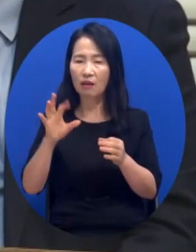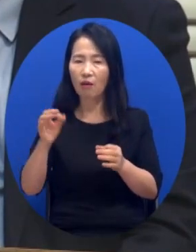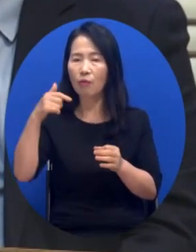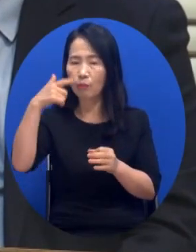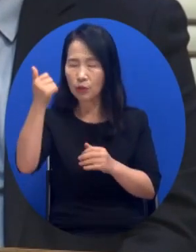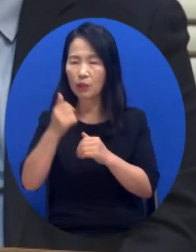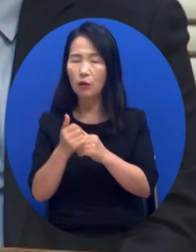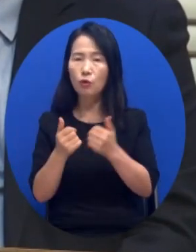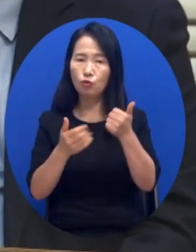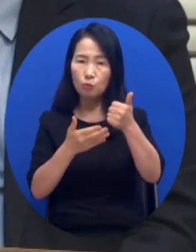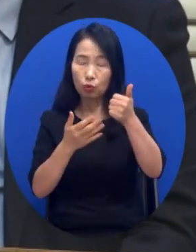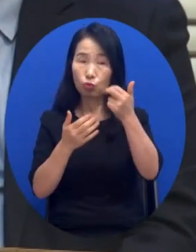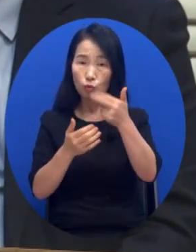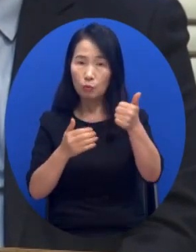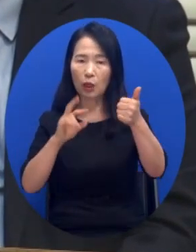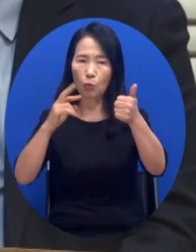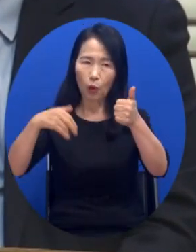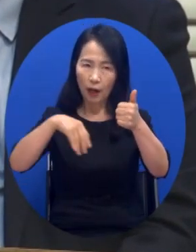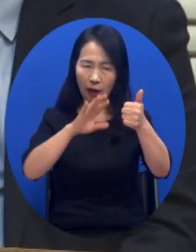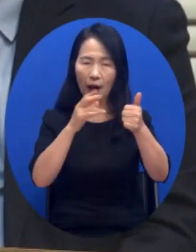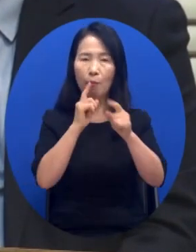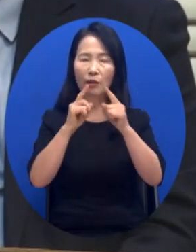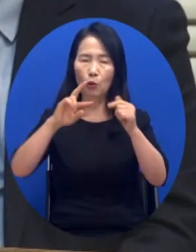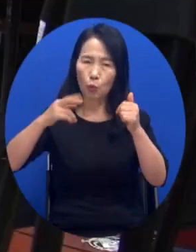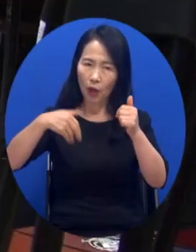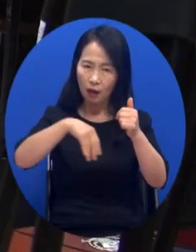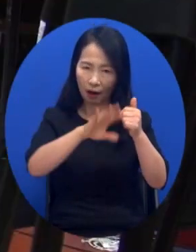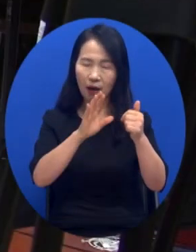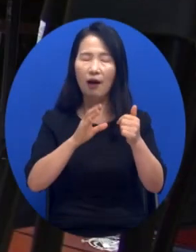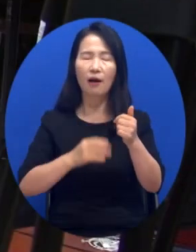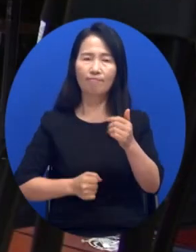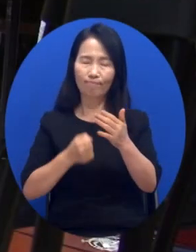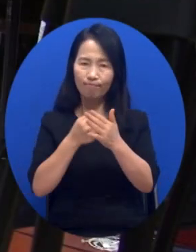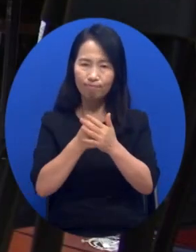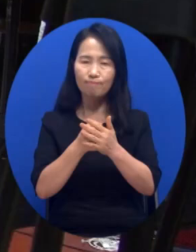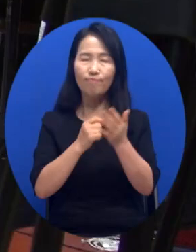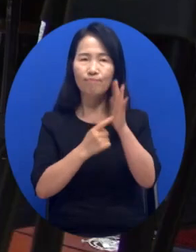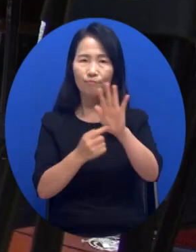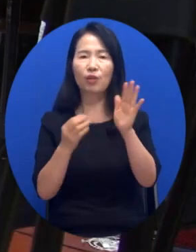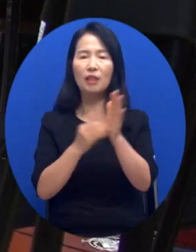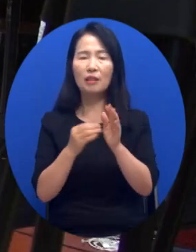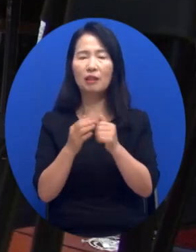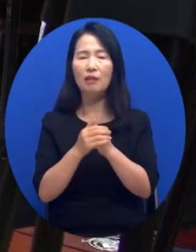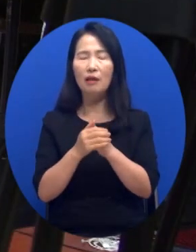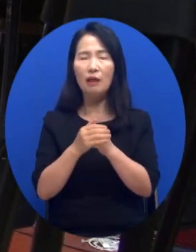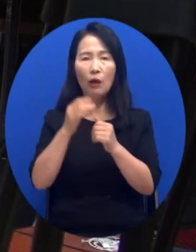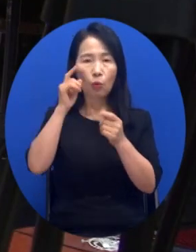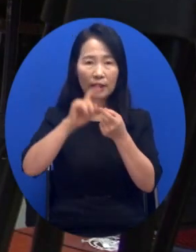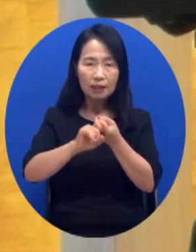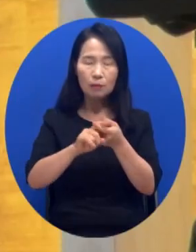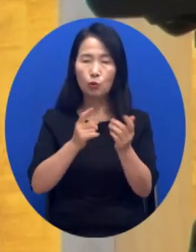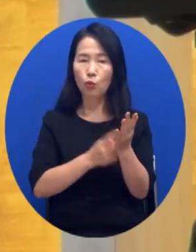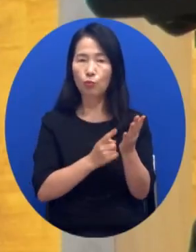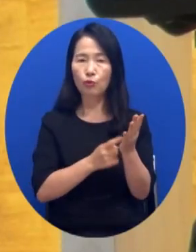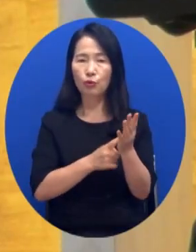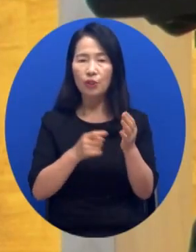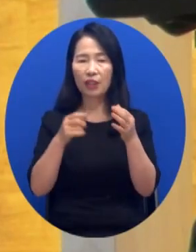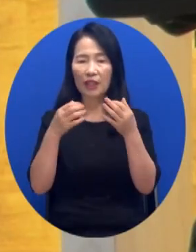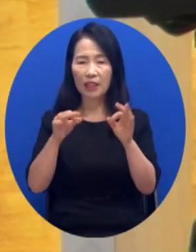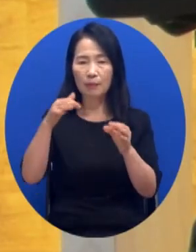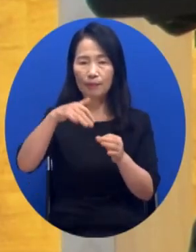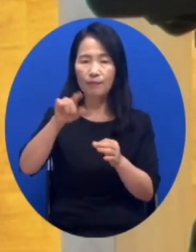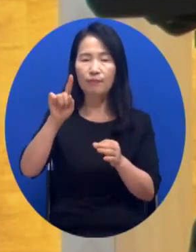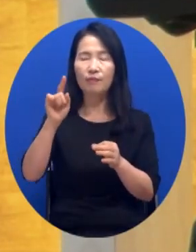길에 해답이 있다며 말씀으로 돌아가겠다고 각오를 전했습니다. 관심을 모았던 총무 선거에서는 김창주 목사가